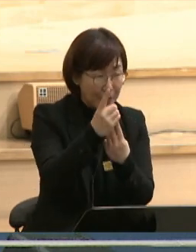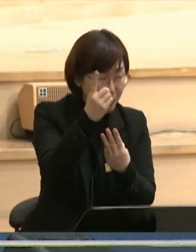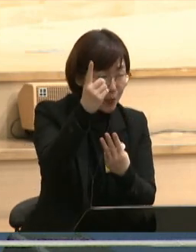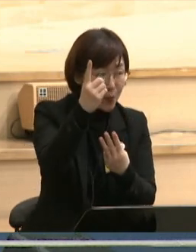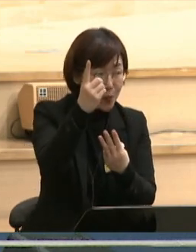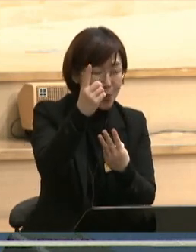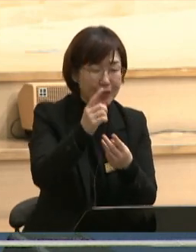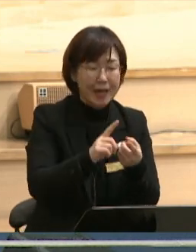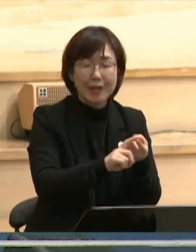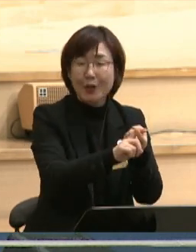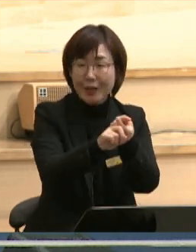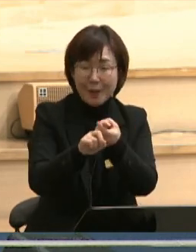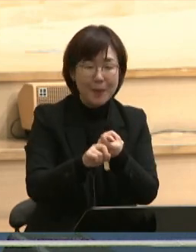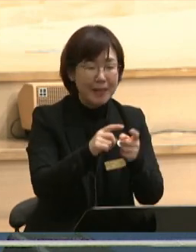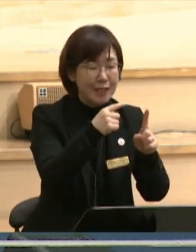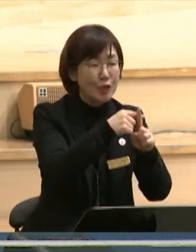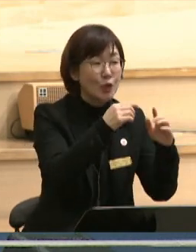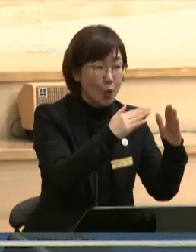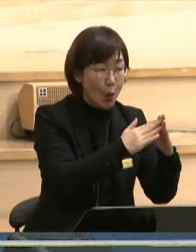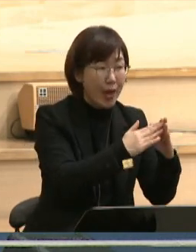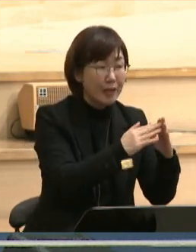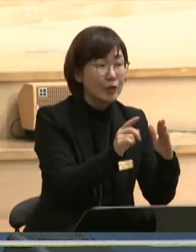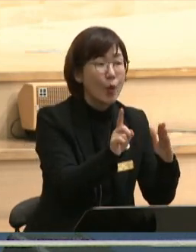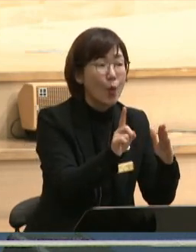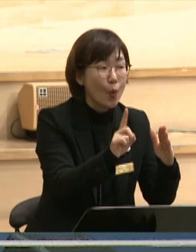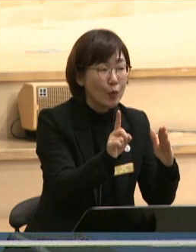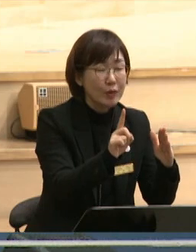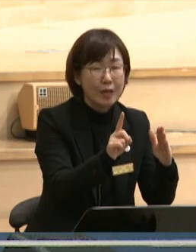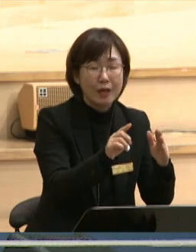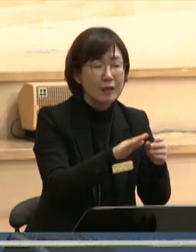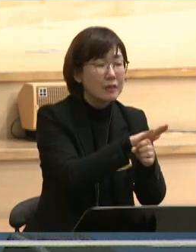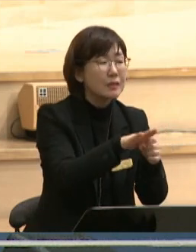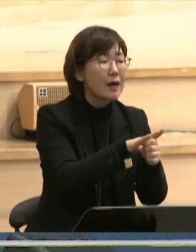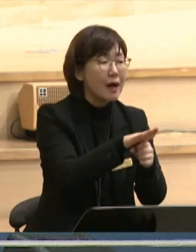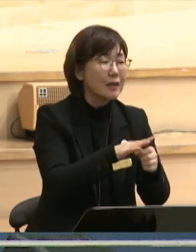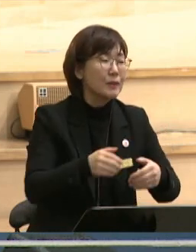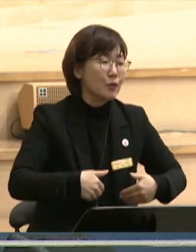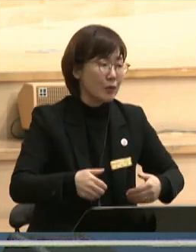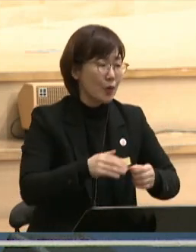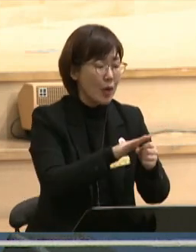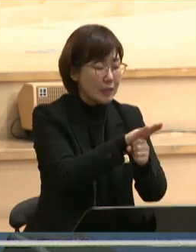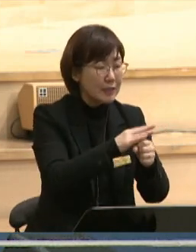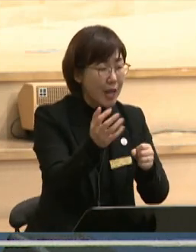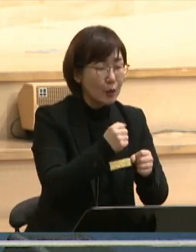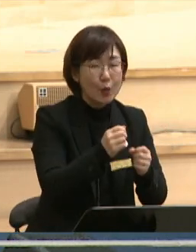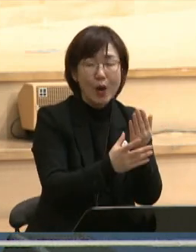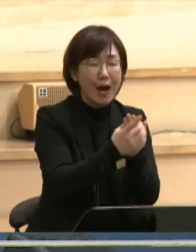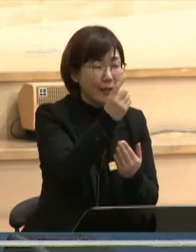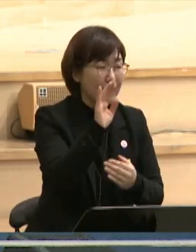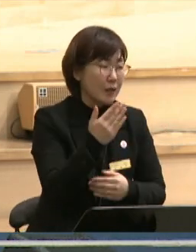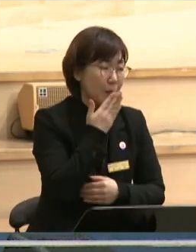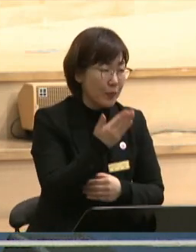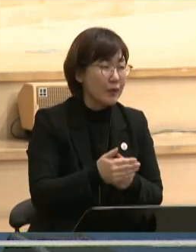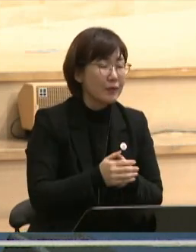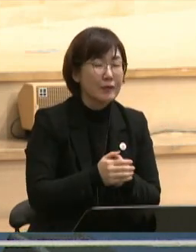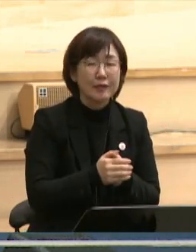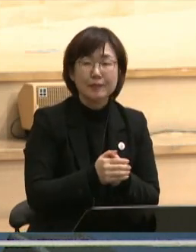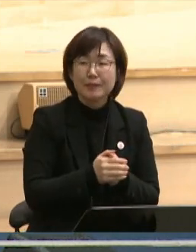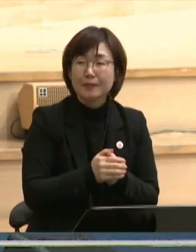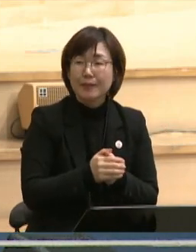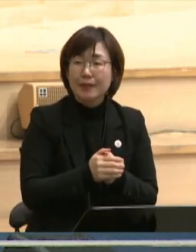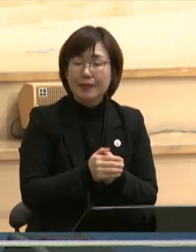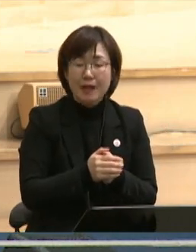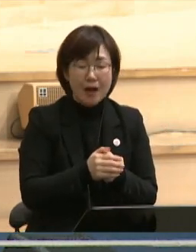합니까 당연히 사랑으로 하나가 되어야 하는 것입니다 고린도전서 12장을 보면